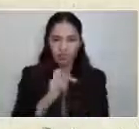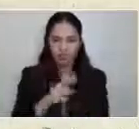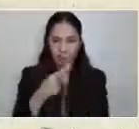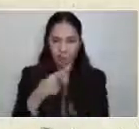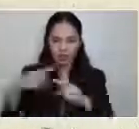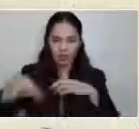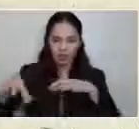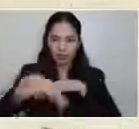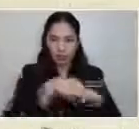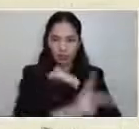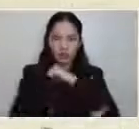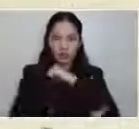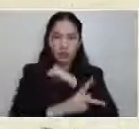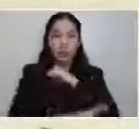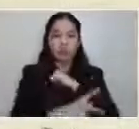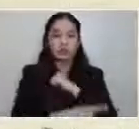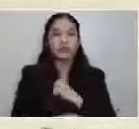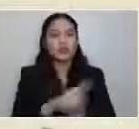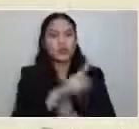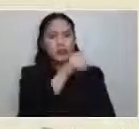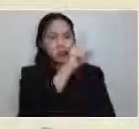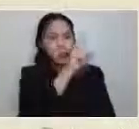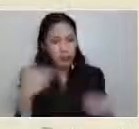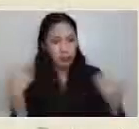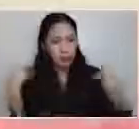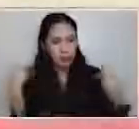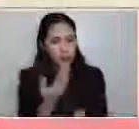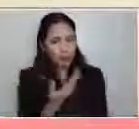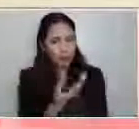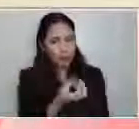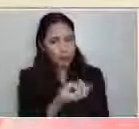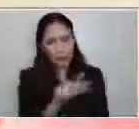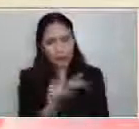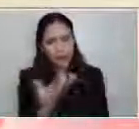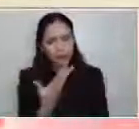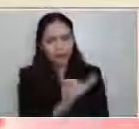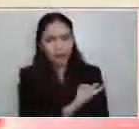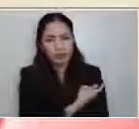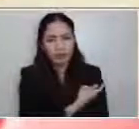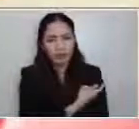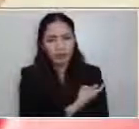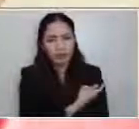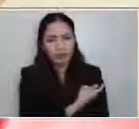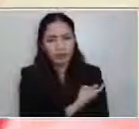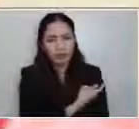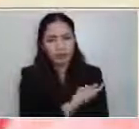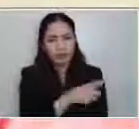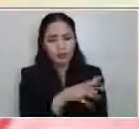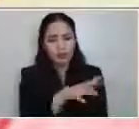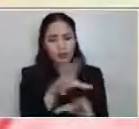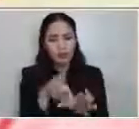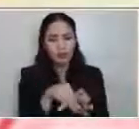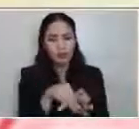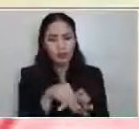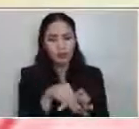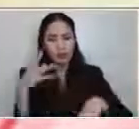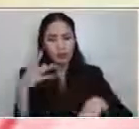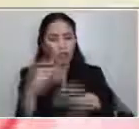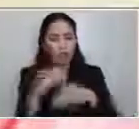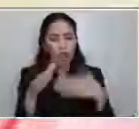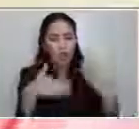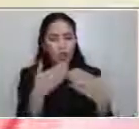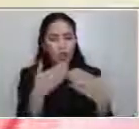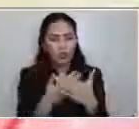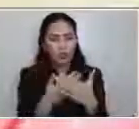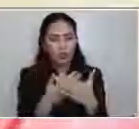Gani? Si Dayan ito, Dayan Kerer, may tanong rin ako sa iyo, 7 million doses yung inaasang darating ngayong buwan ng Mayo ng